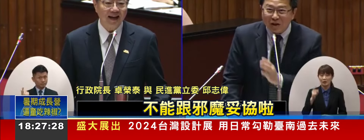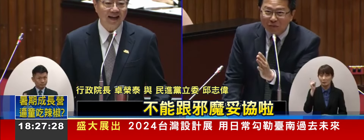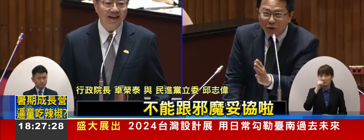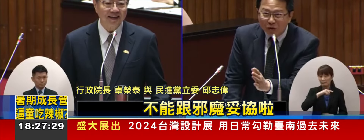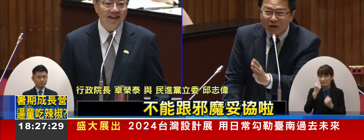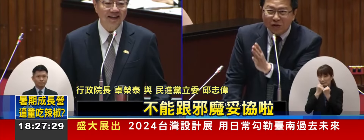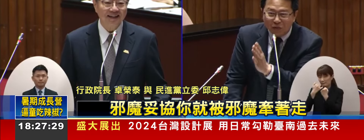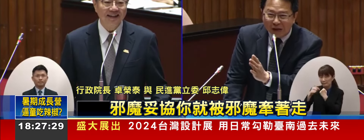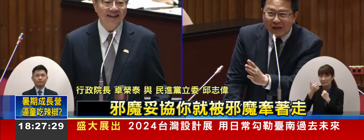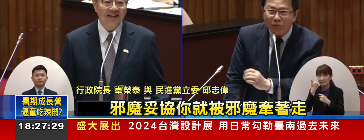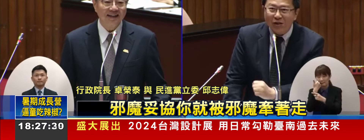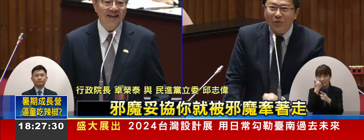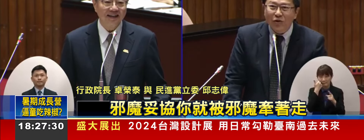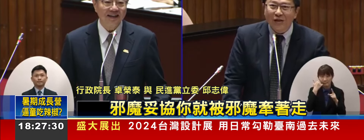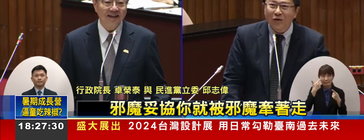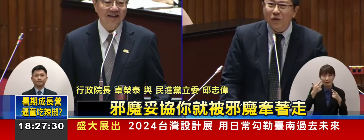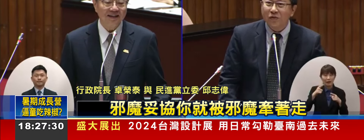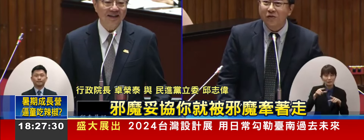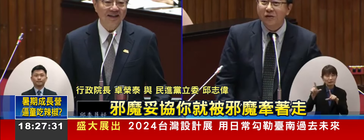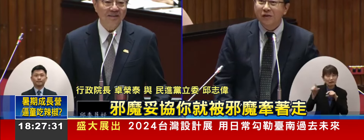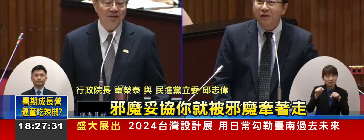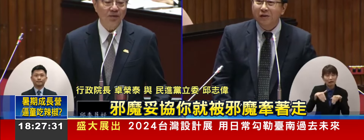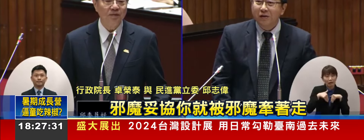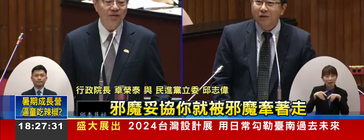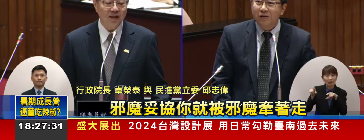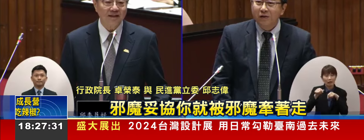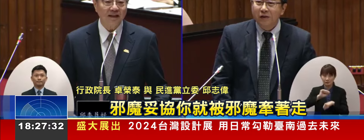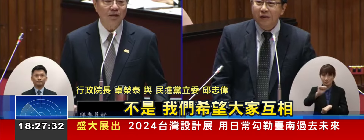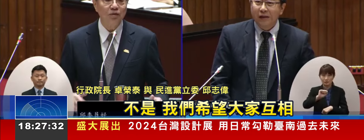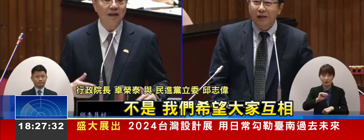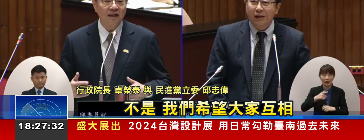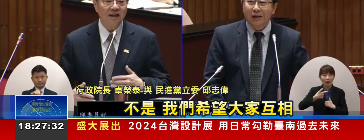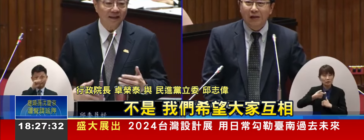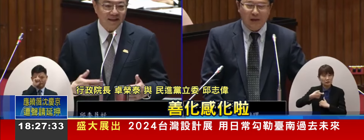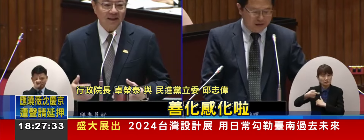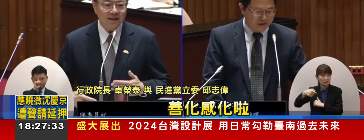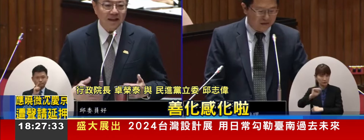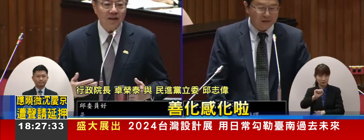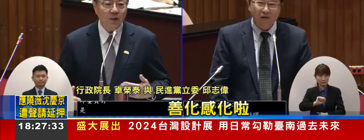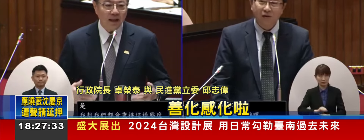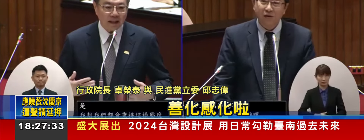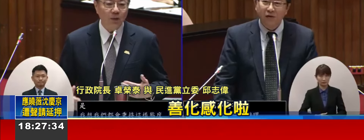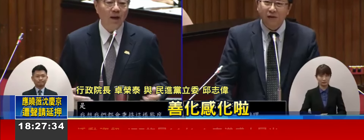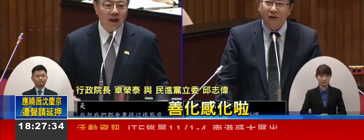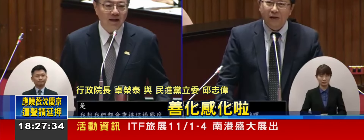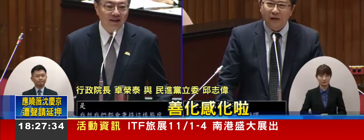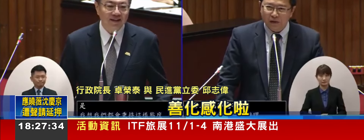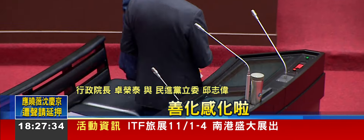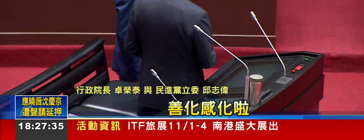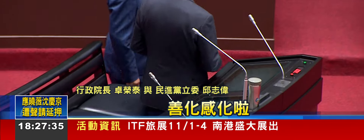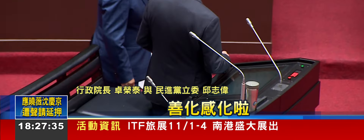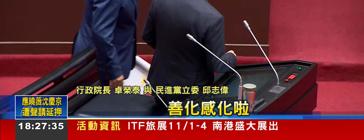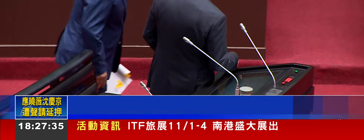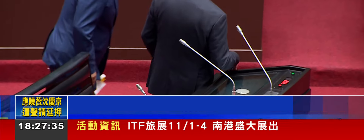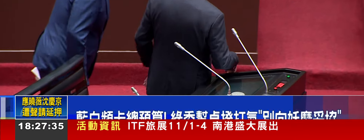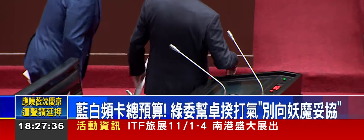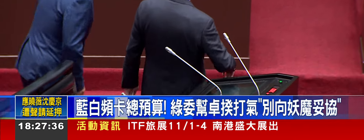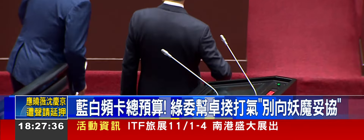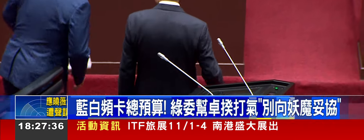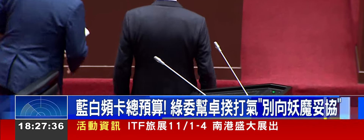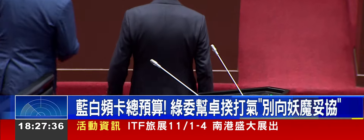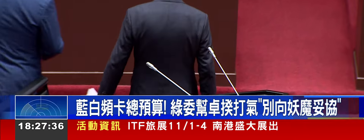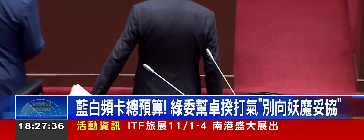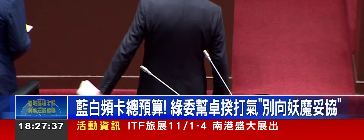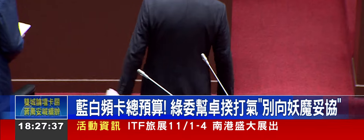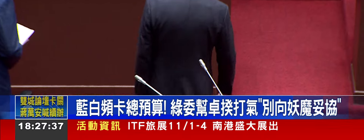的，邪魔妥协你就被邪魔牵着走。 我们希望大家互相善化感化了哈。 总预算案周